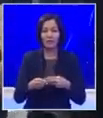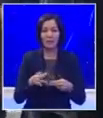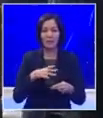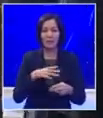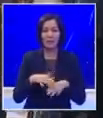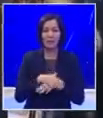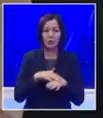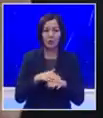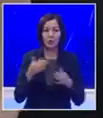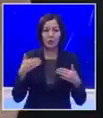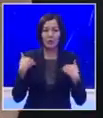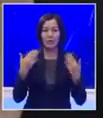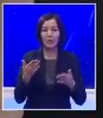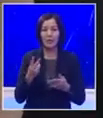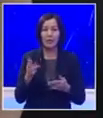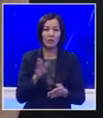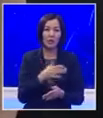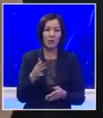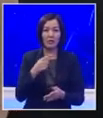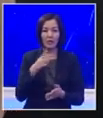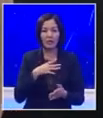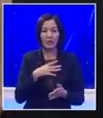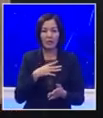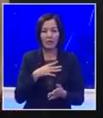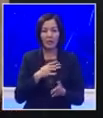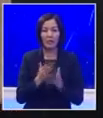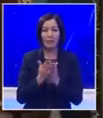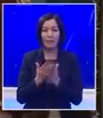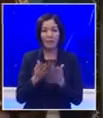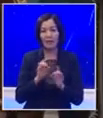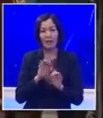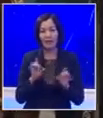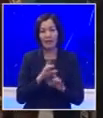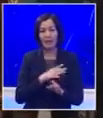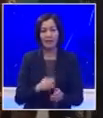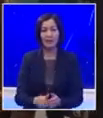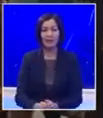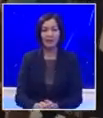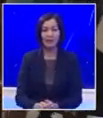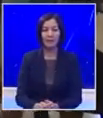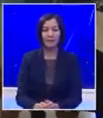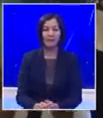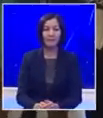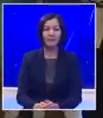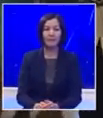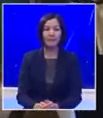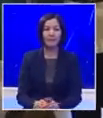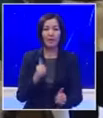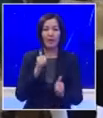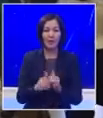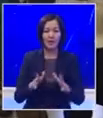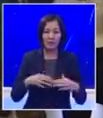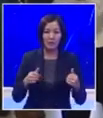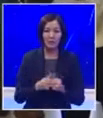жұрт тілегі екі тарапқа да айтылғандай. Соңы ақ батаға ұласты. Қалы шаңырақта алып бесік